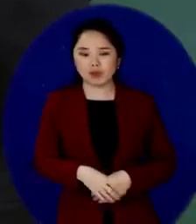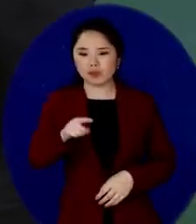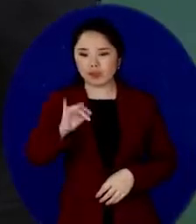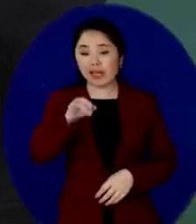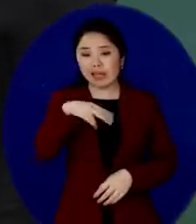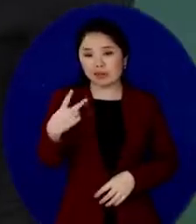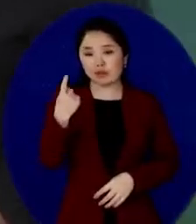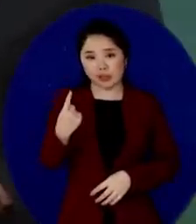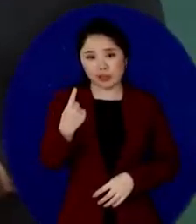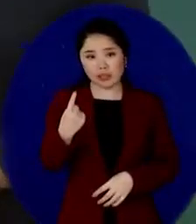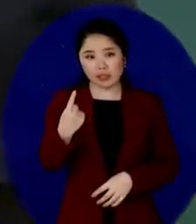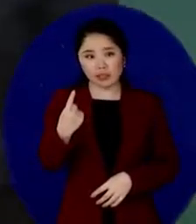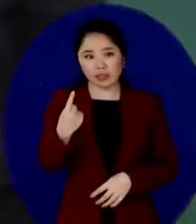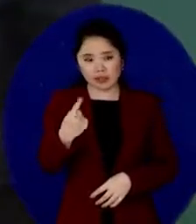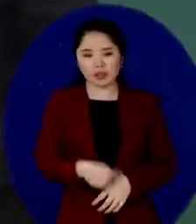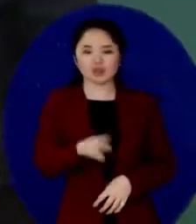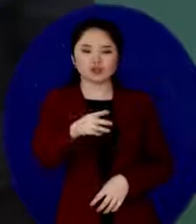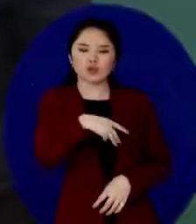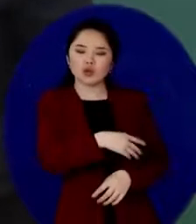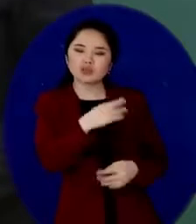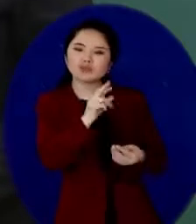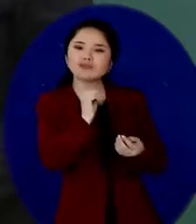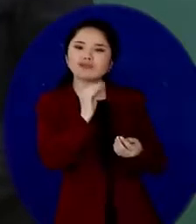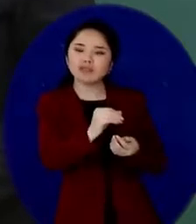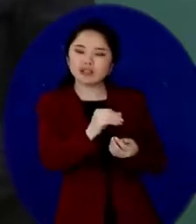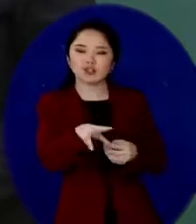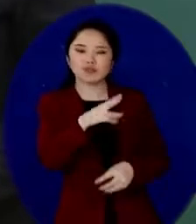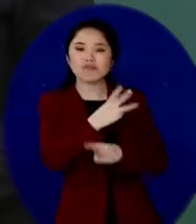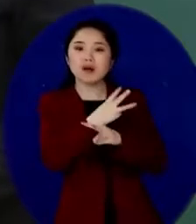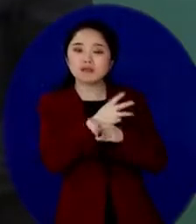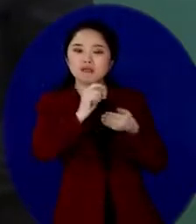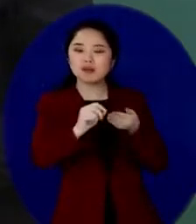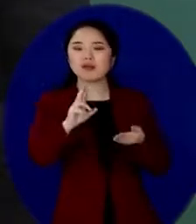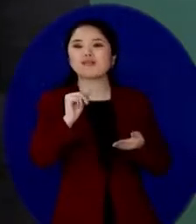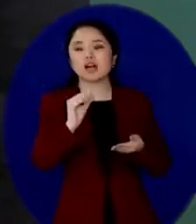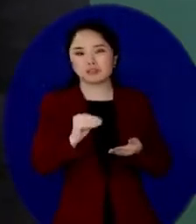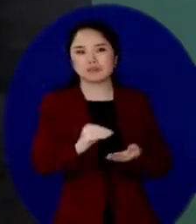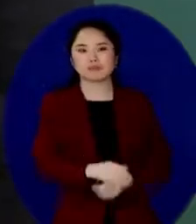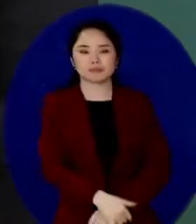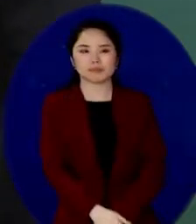үлдэгдэл 1-ийг математик бичиглэлд хэрхэн тэмдэглэдгийг үзье.